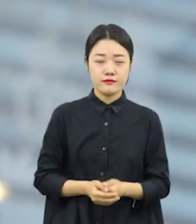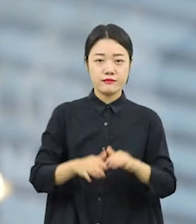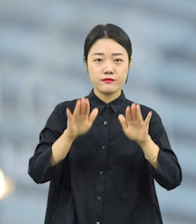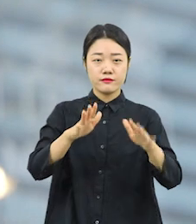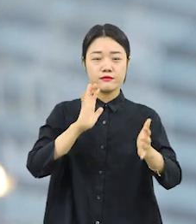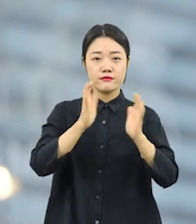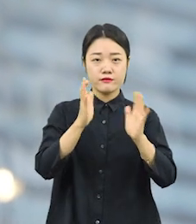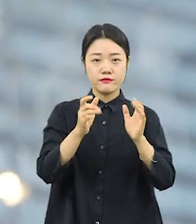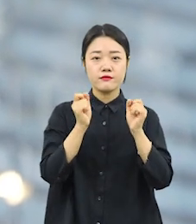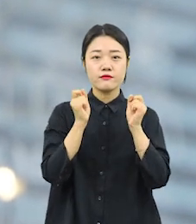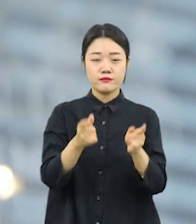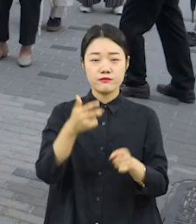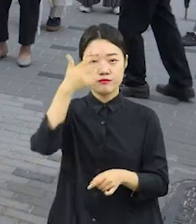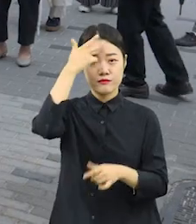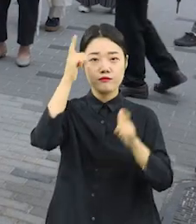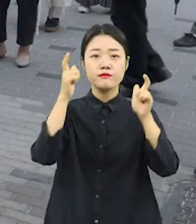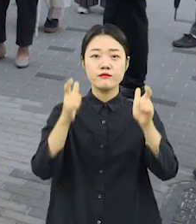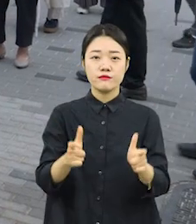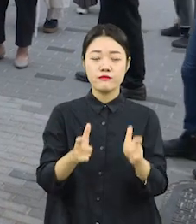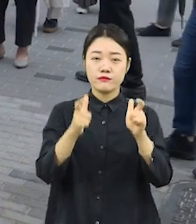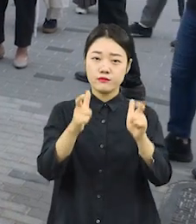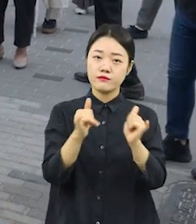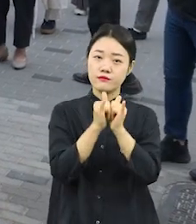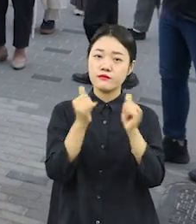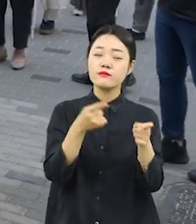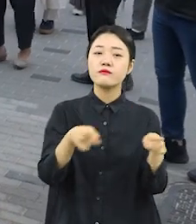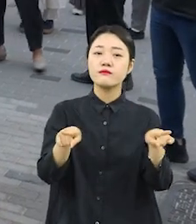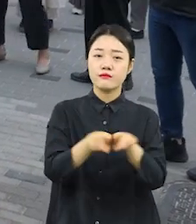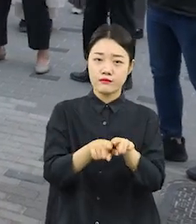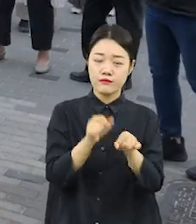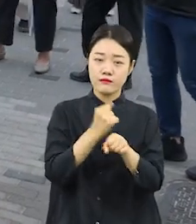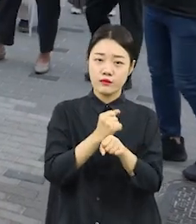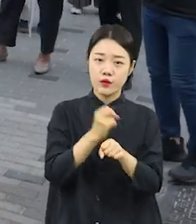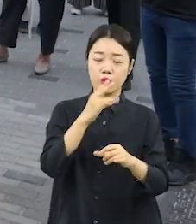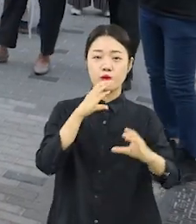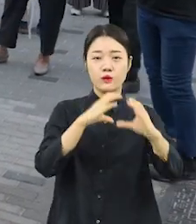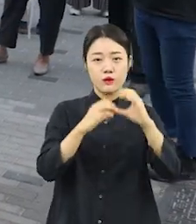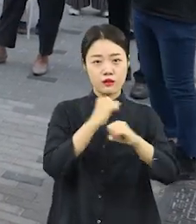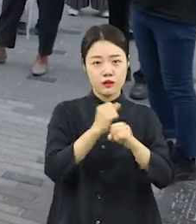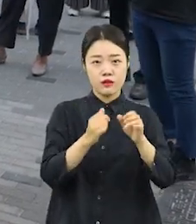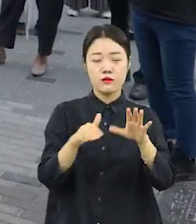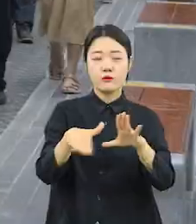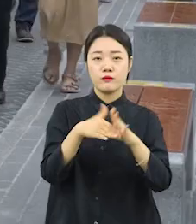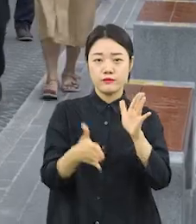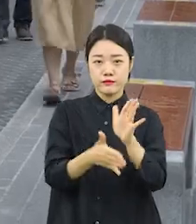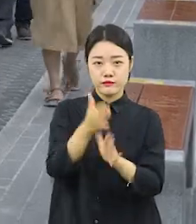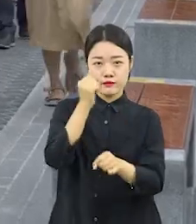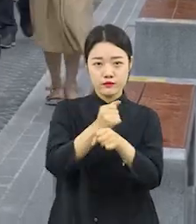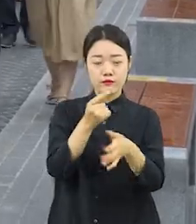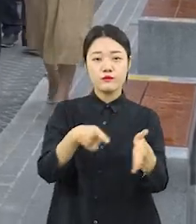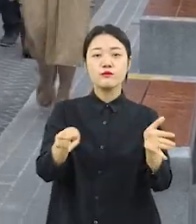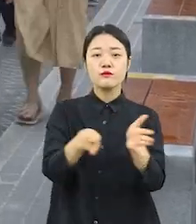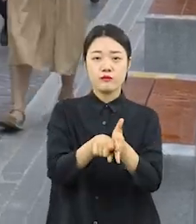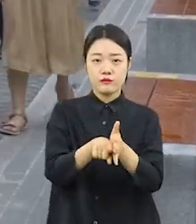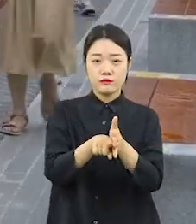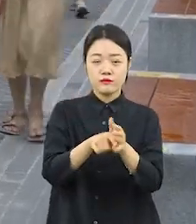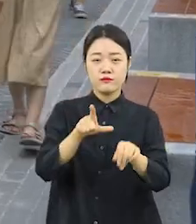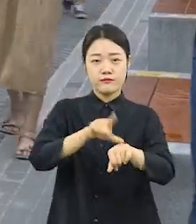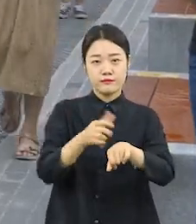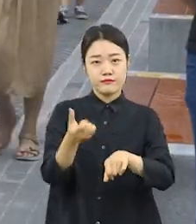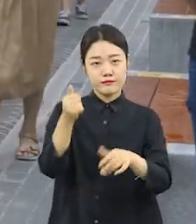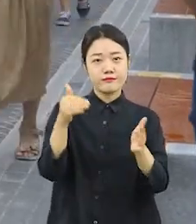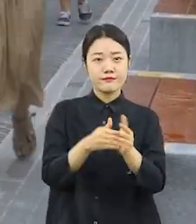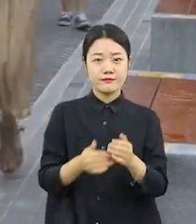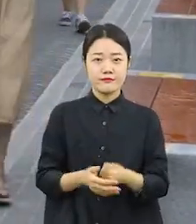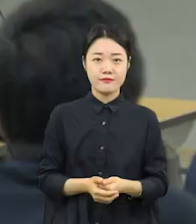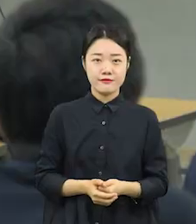이번 포럼을 계기로 부평구는 지역의 주민들과 함께하며 소통하는 문화도시 부평을 조성하기 위한 발판을 마련했습니다.